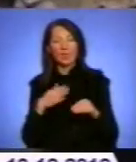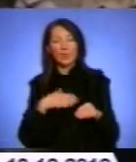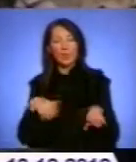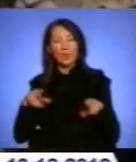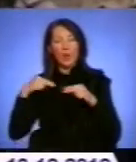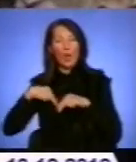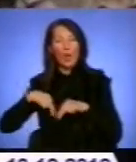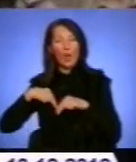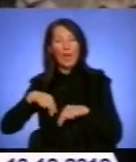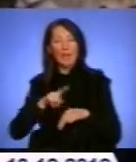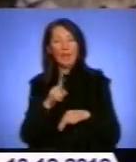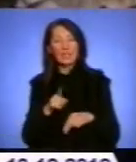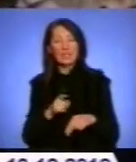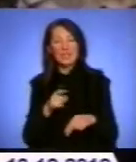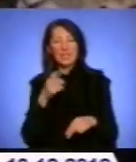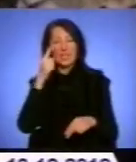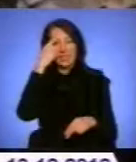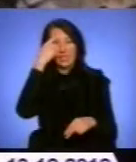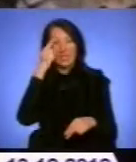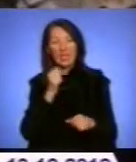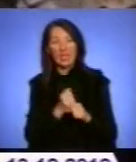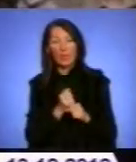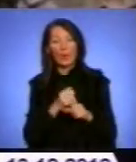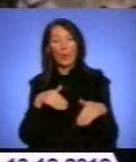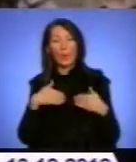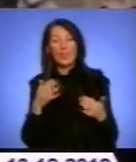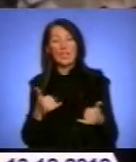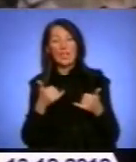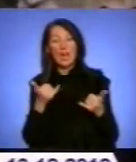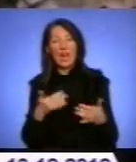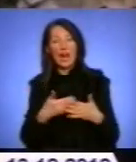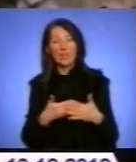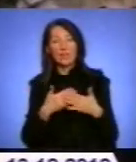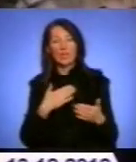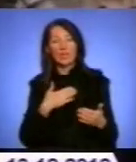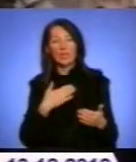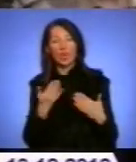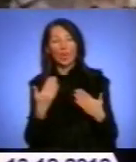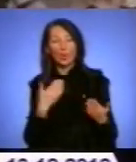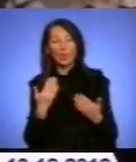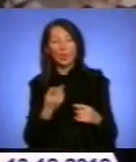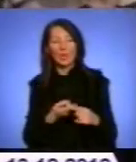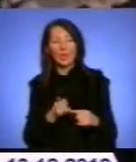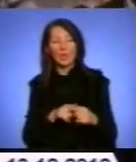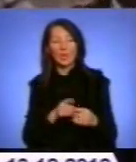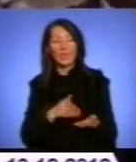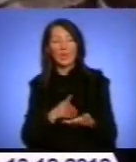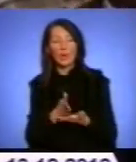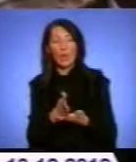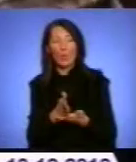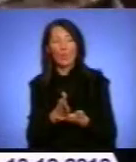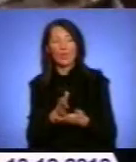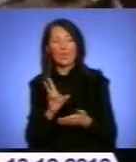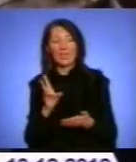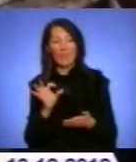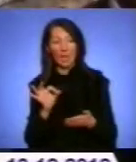Індії напрацьовує пропозиції для активізації наших стосунків, які спрямовані